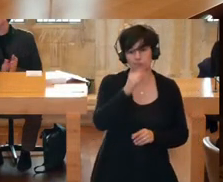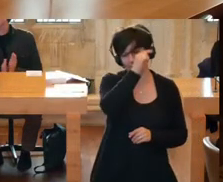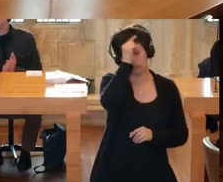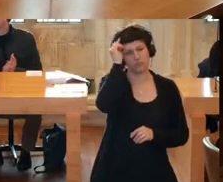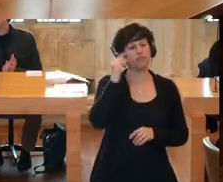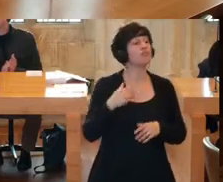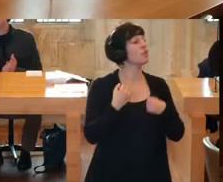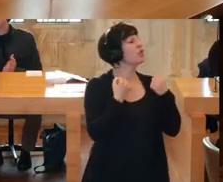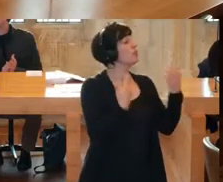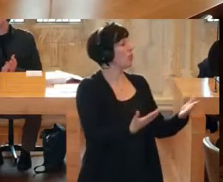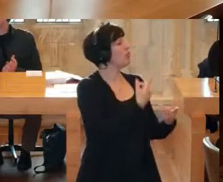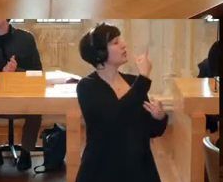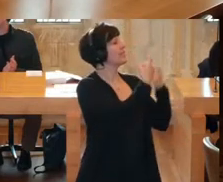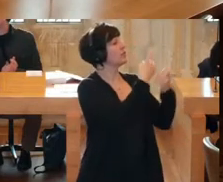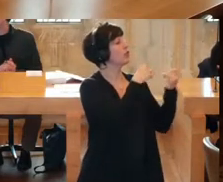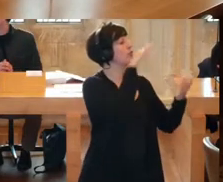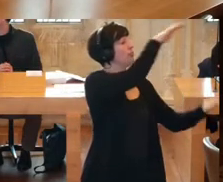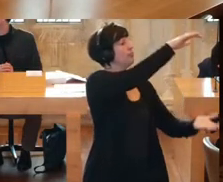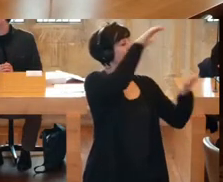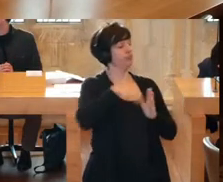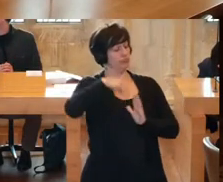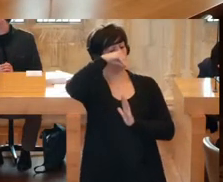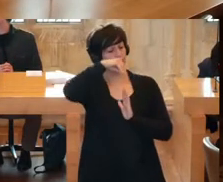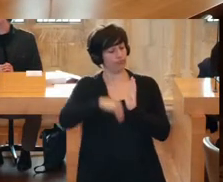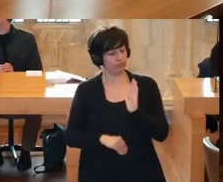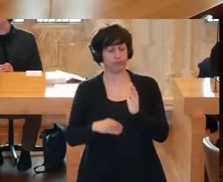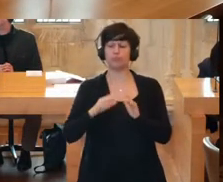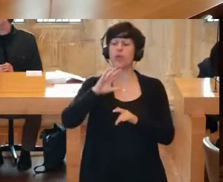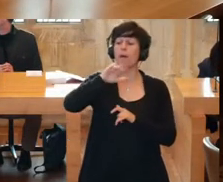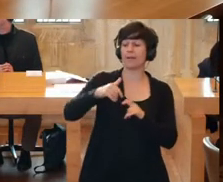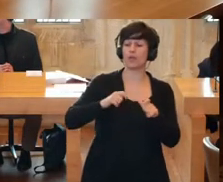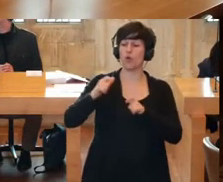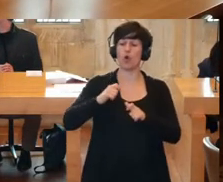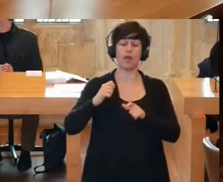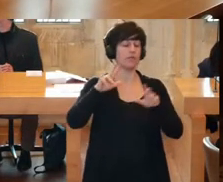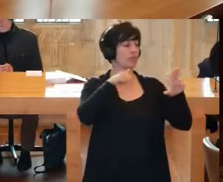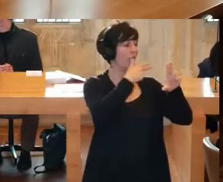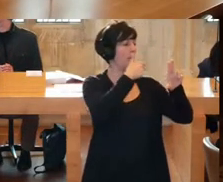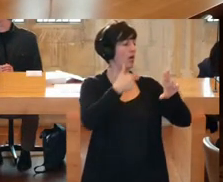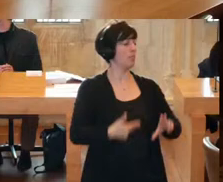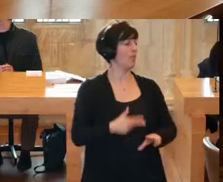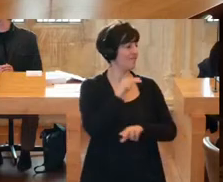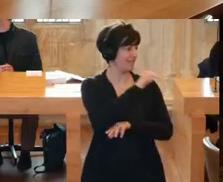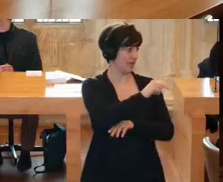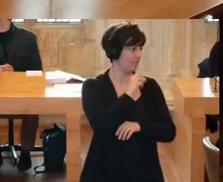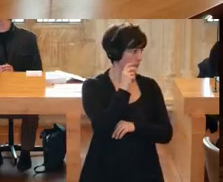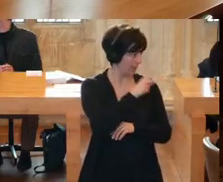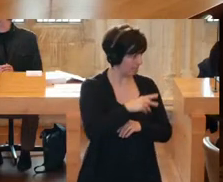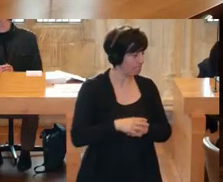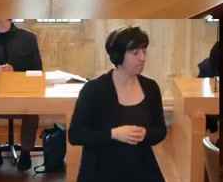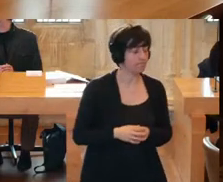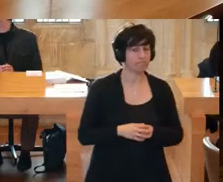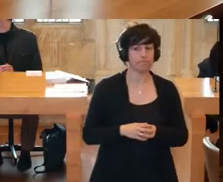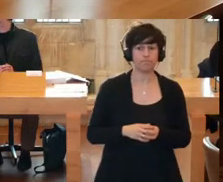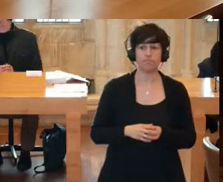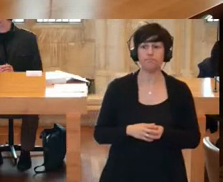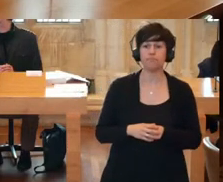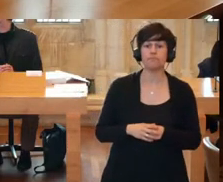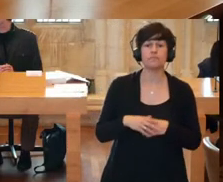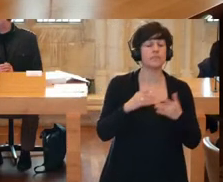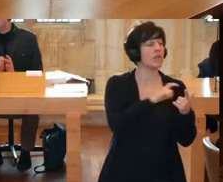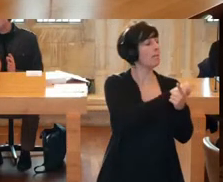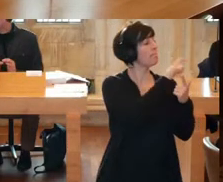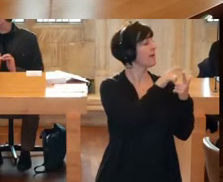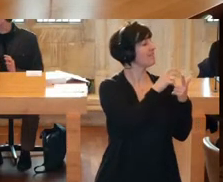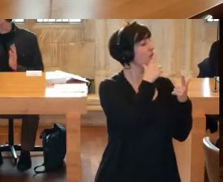Je vous propose qu'on prenne toutes les questions et puis nous notons avec les collègues au fur et à mesure et puis on vous répondra évidemment. J'ai